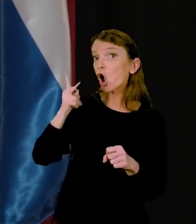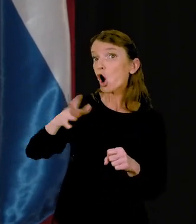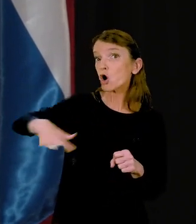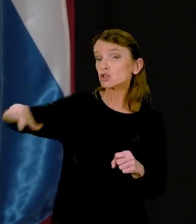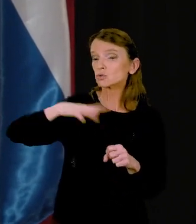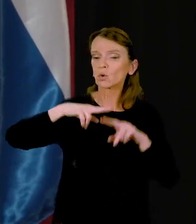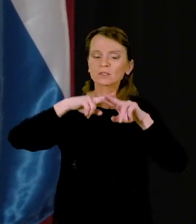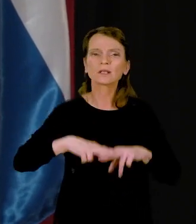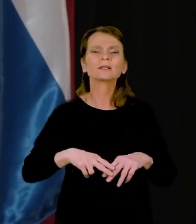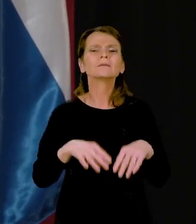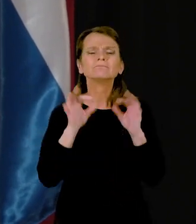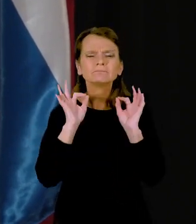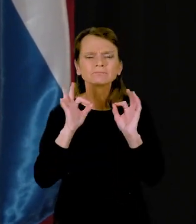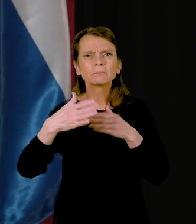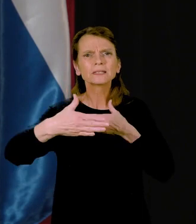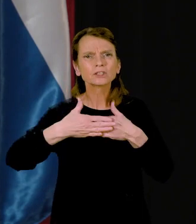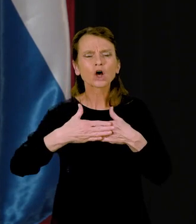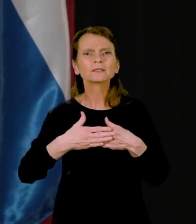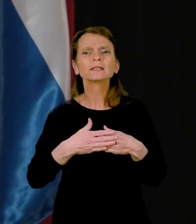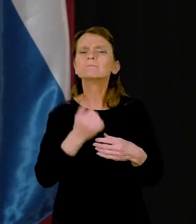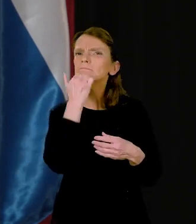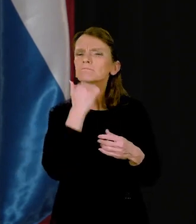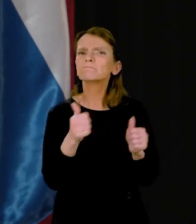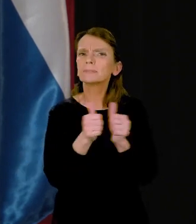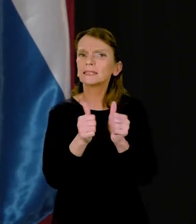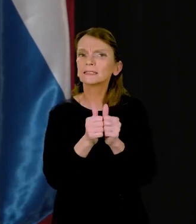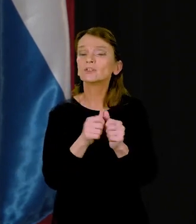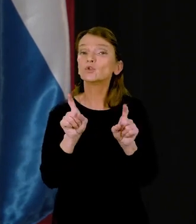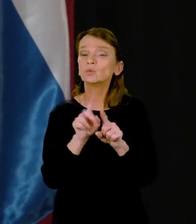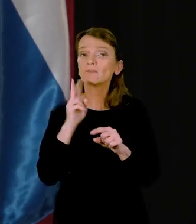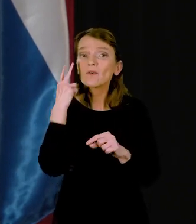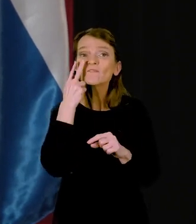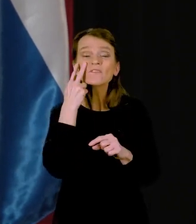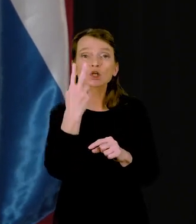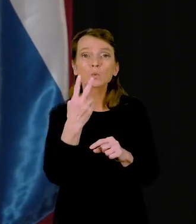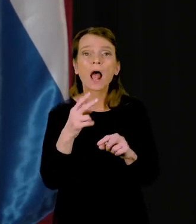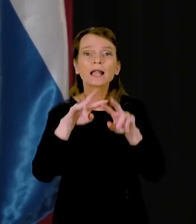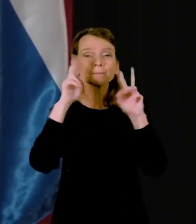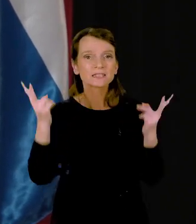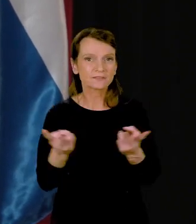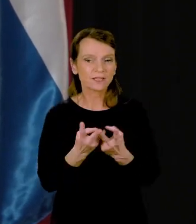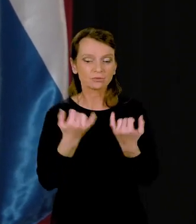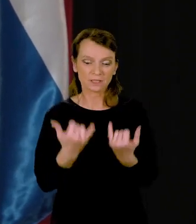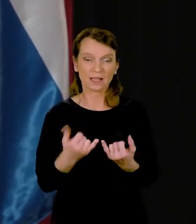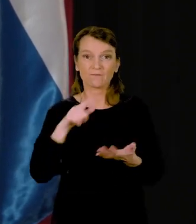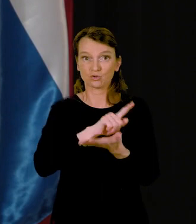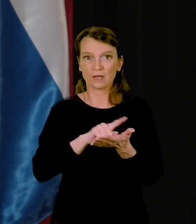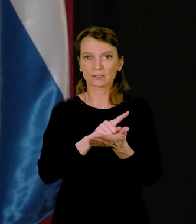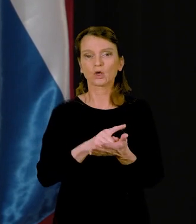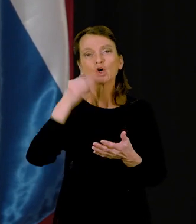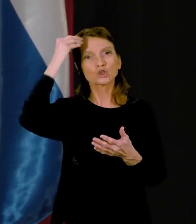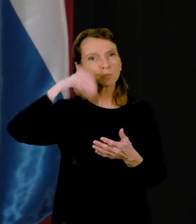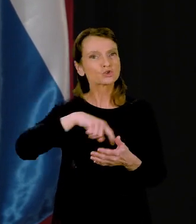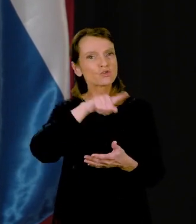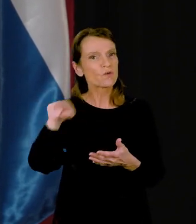tudi v virtualnem svetu in predvsem v tem času. Spoštovane in spoštovani, k besedi z velikim